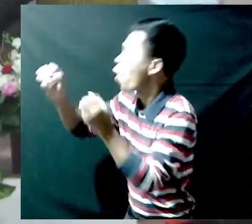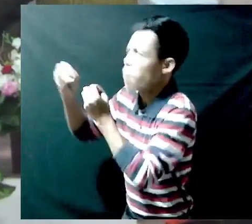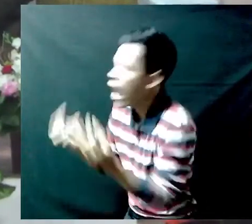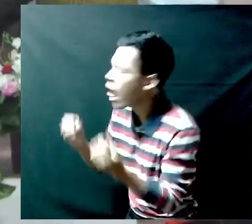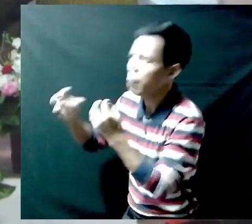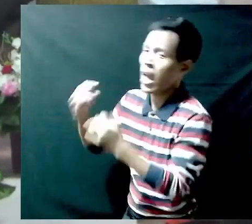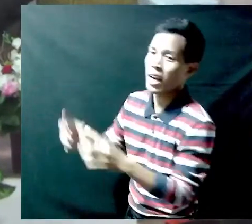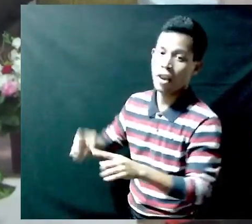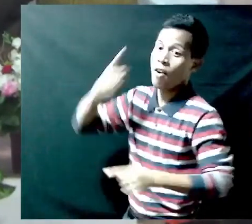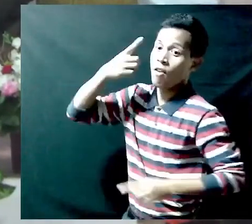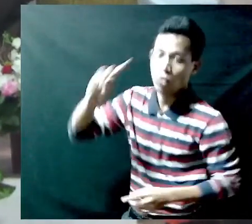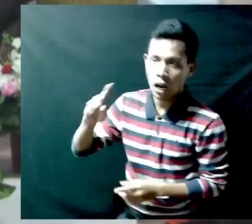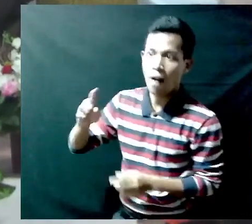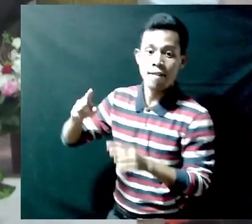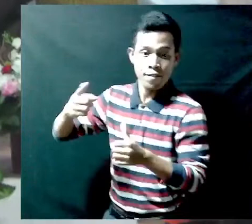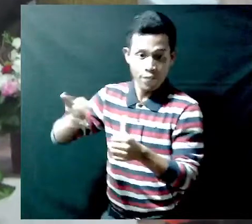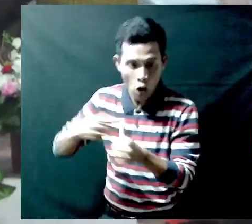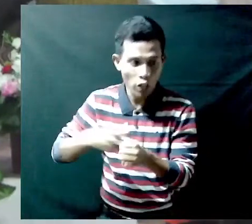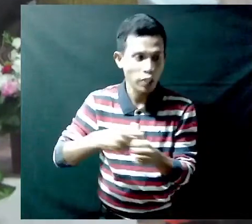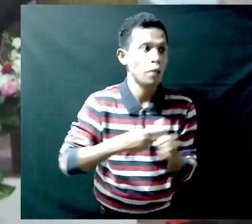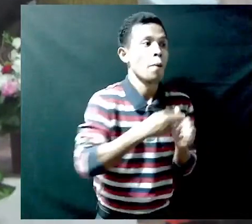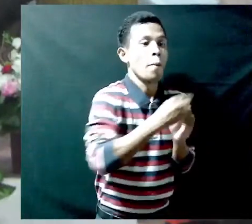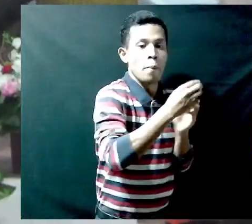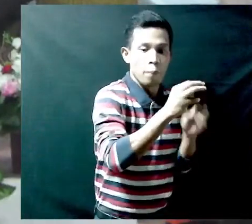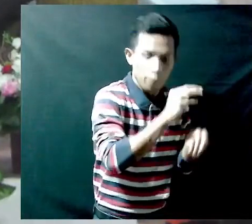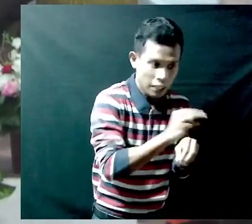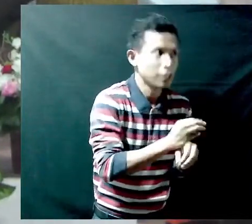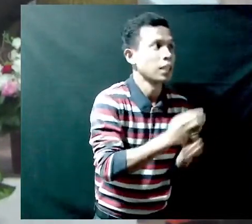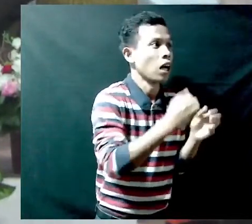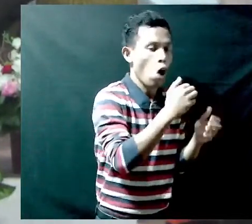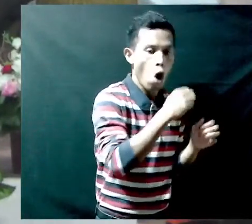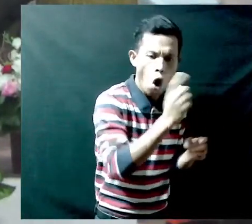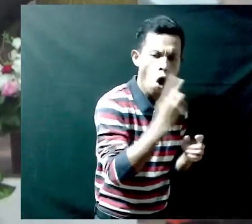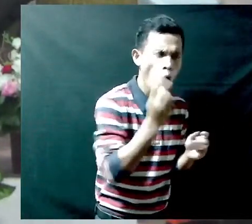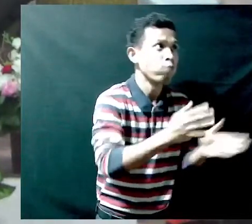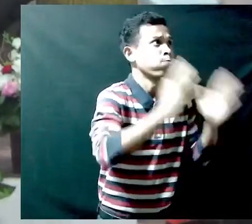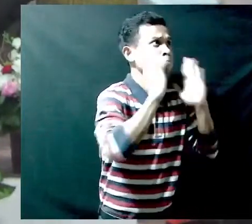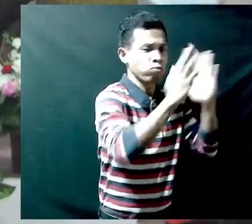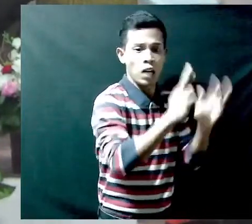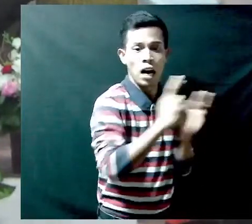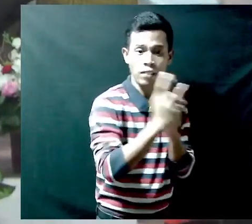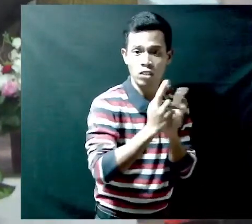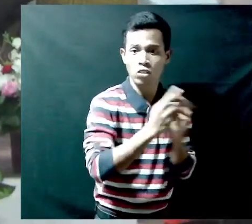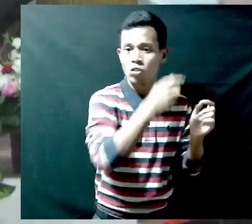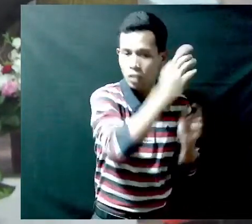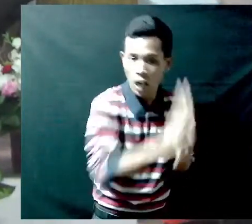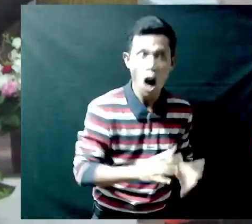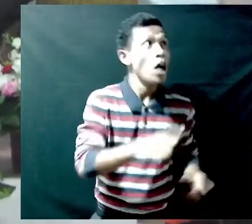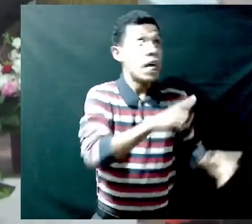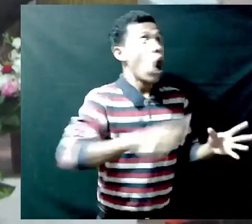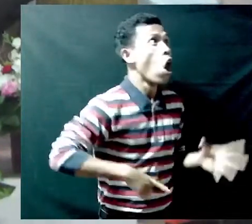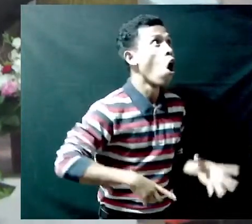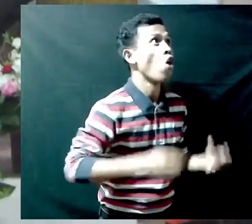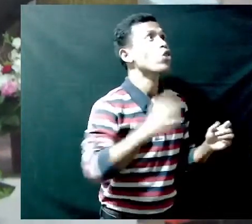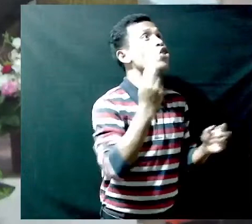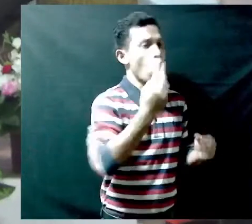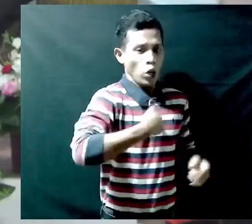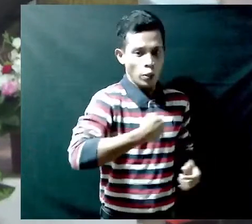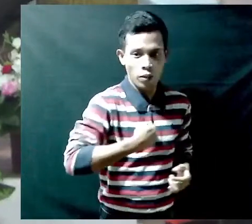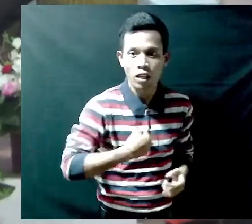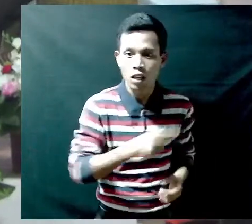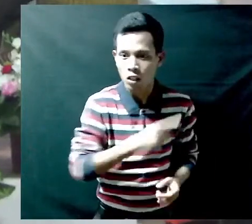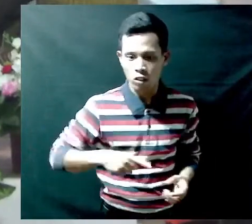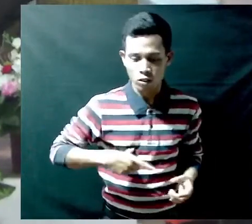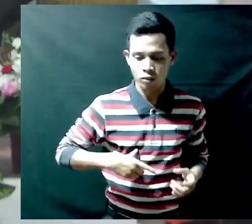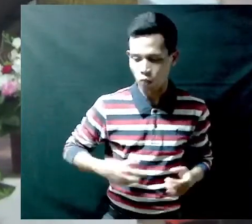you first minister to God first. Make sure ikaw ay strengthened. Andiyan si Lord. Lord, gamitin mo ako. Ako,